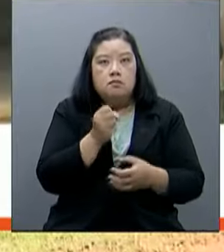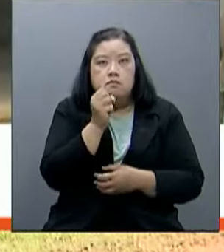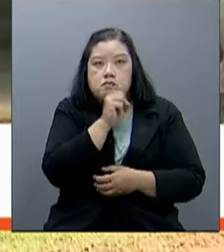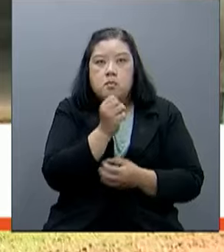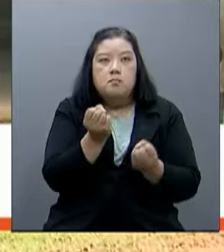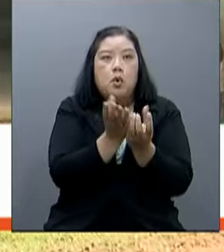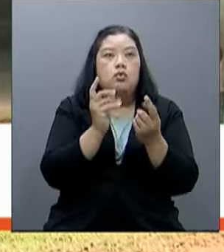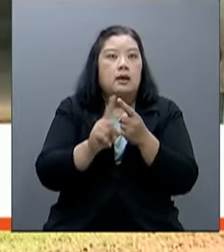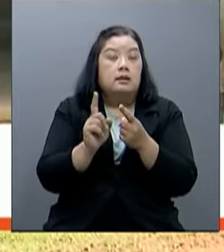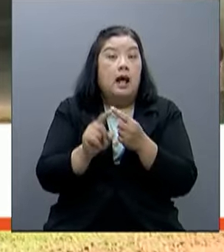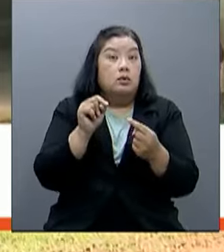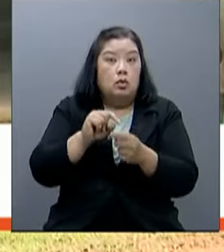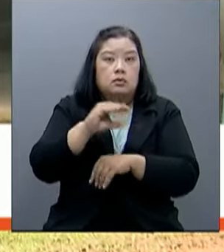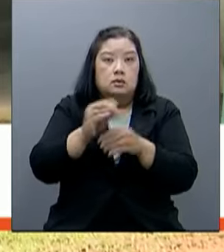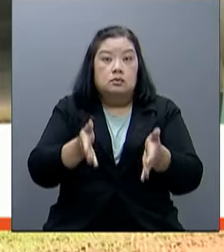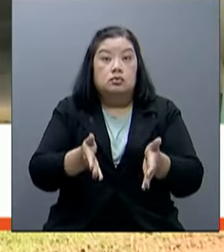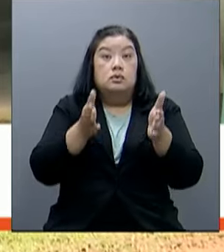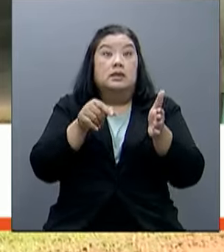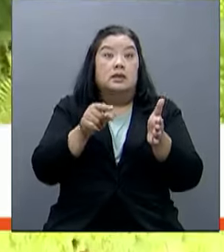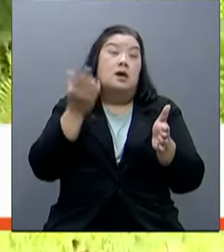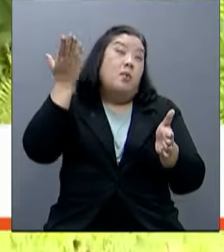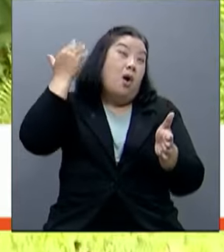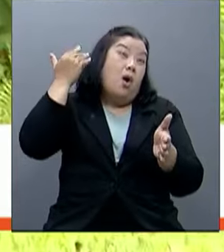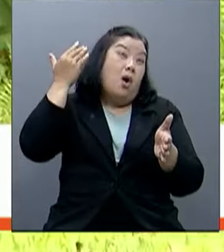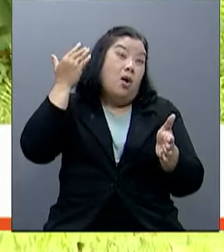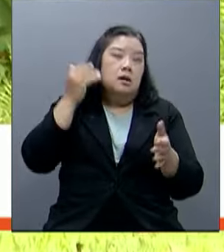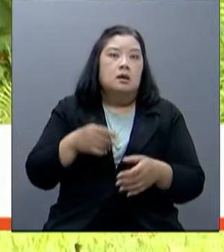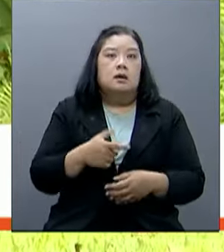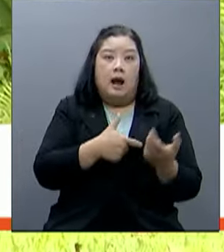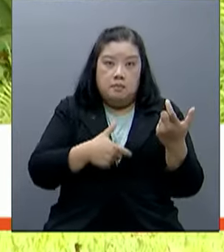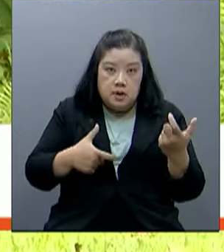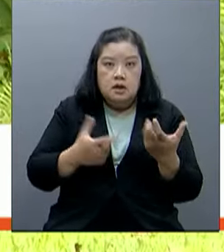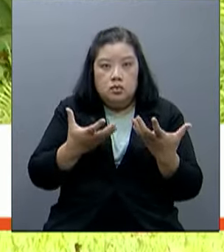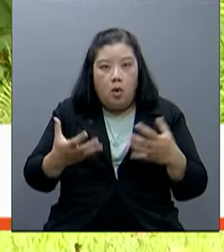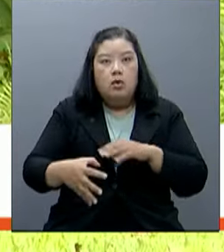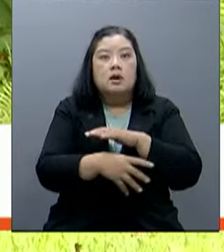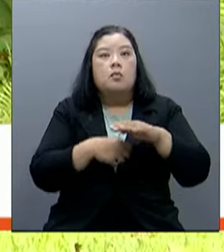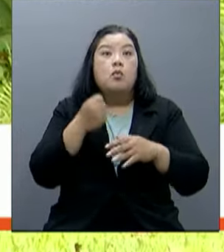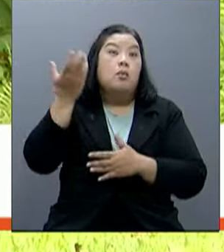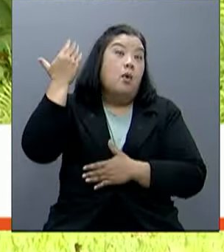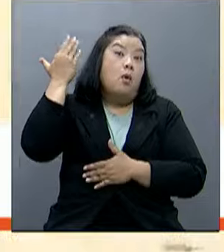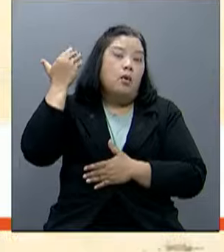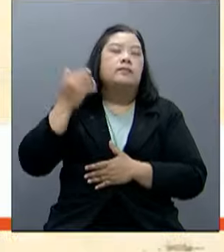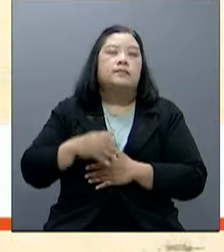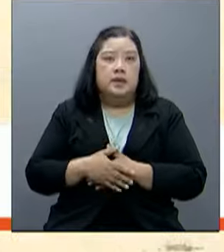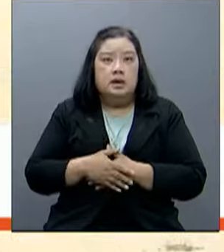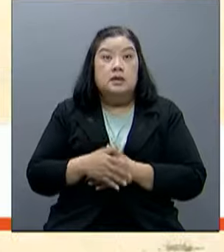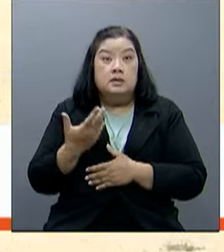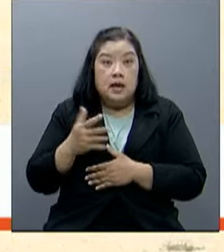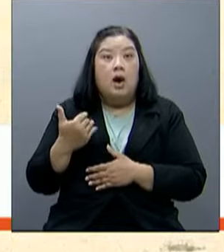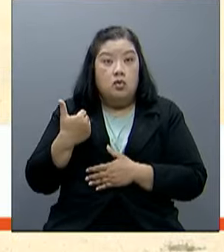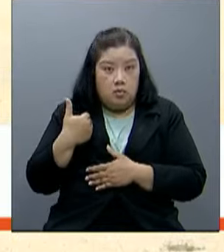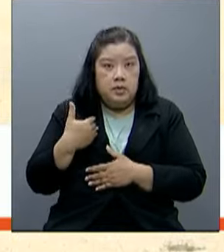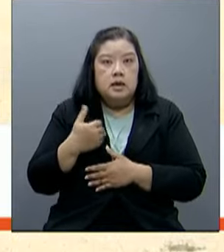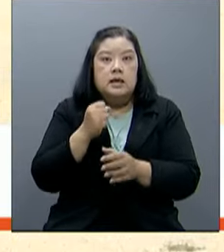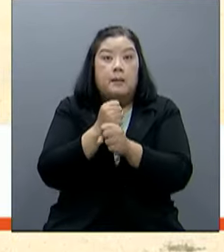ในอาคารสำนักงานของเขตรักษาพันธุ์ที่ถูกปล้นปืนและลอบวางระเบิดรวม3ลูกเมื่อ3วันก่อนนะคะหลังจากเมื่อวานนี้เจ้าหน้าที่ชุดเก็บกู้วัตถุ